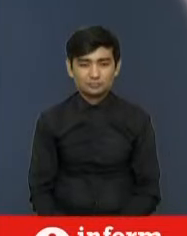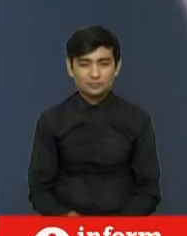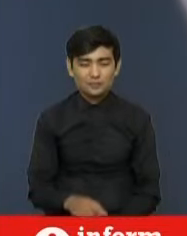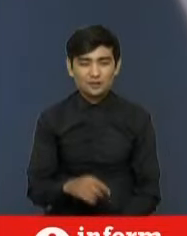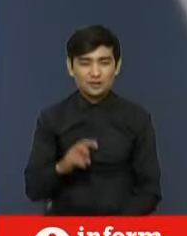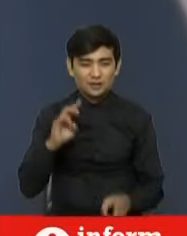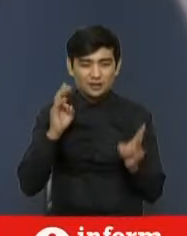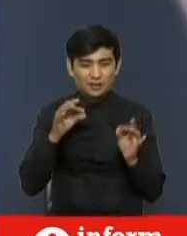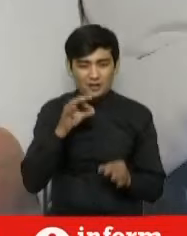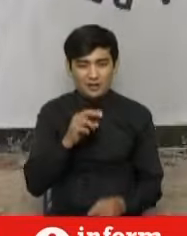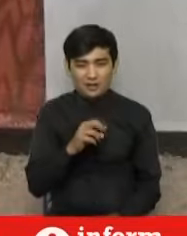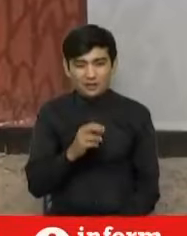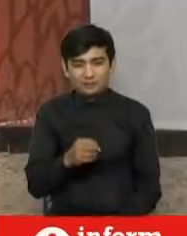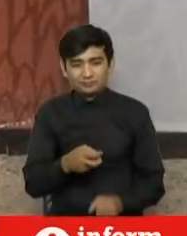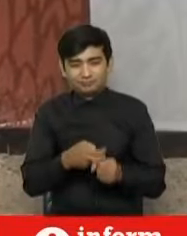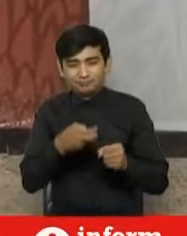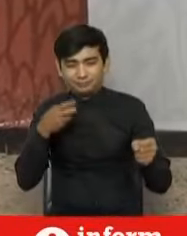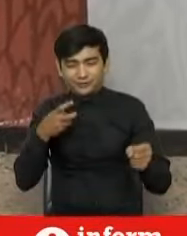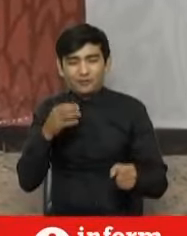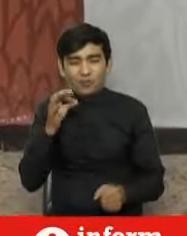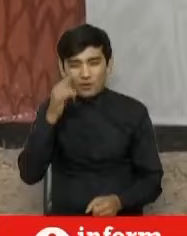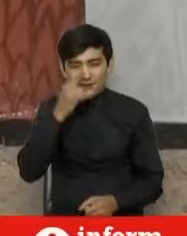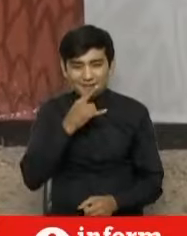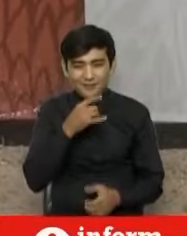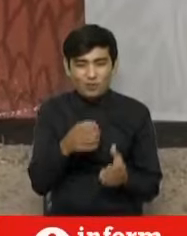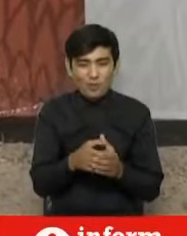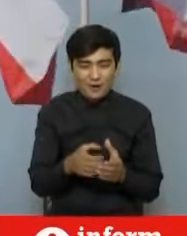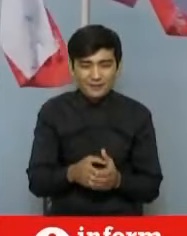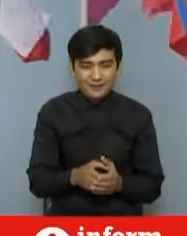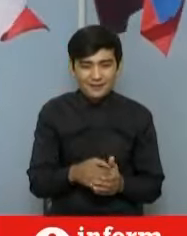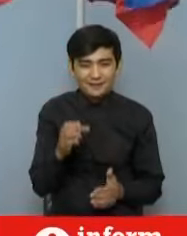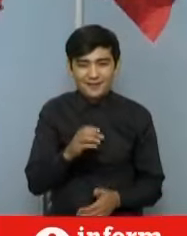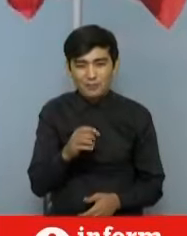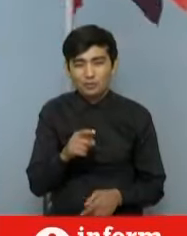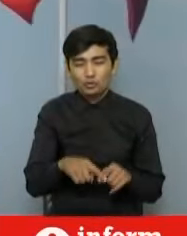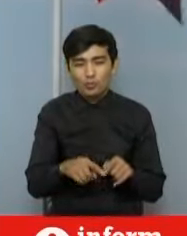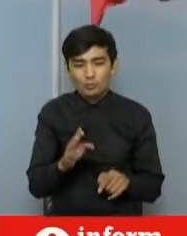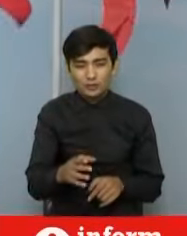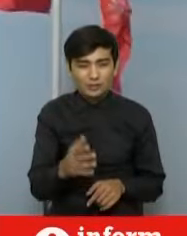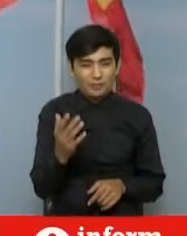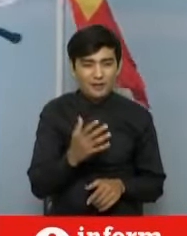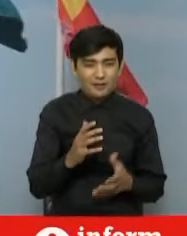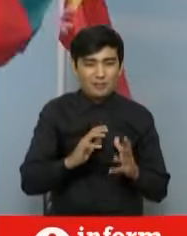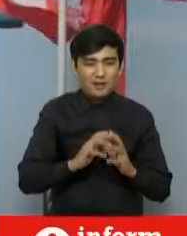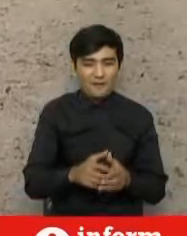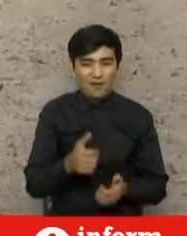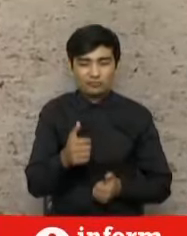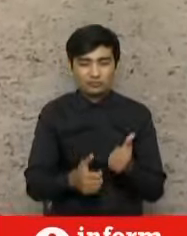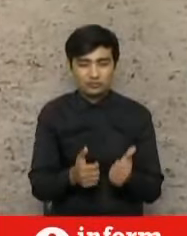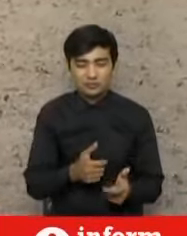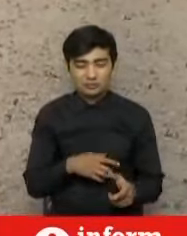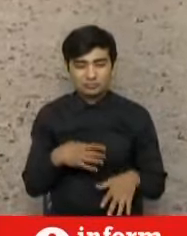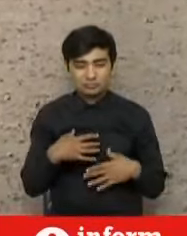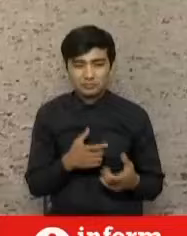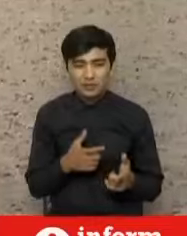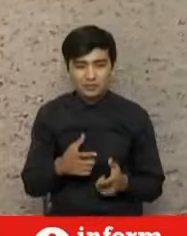Дәстүрлі садақ атудан Қазақстан ұлттық құрамасы 42-те болатын 5-ші дүниежүзілік көшпенділер ойындарына дайындықты бастады.